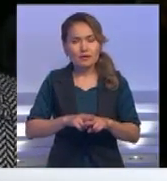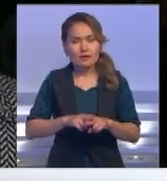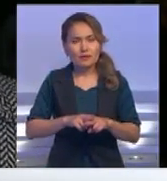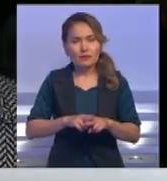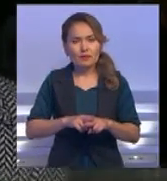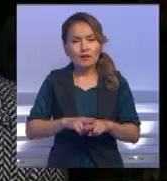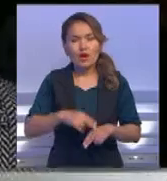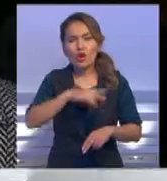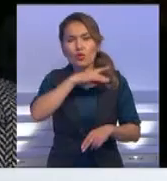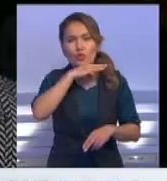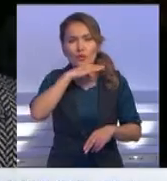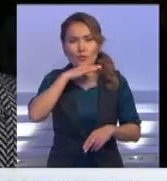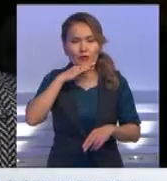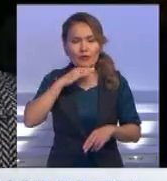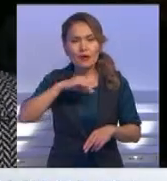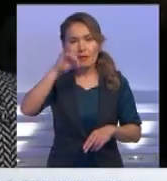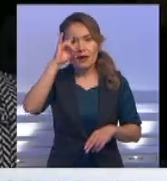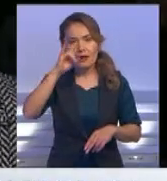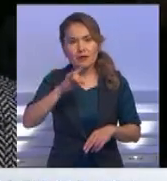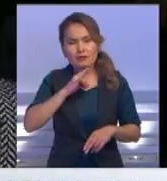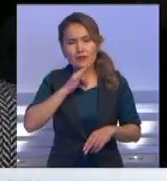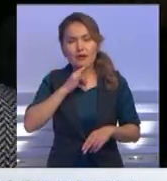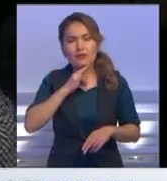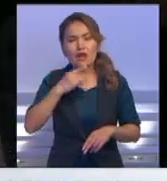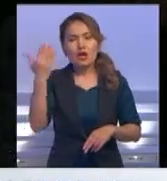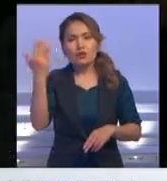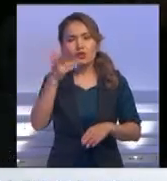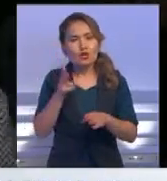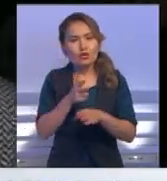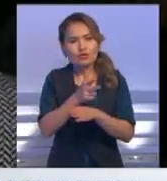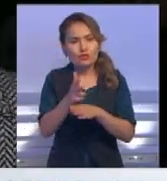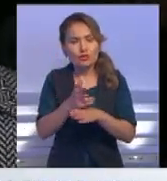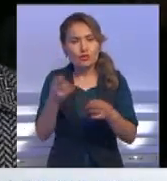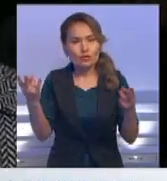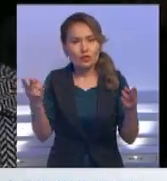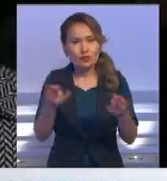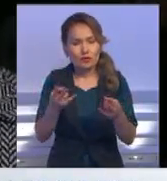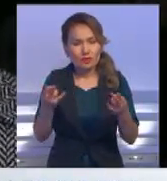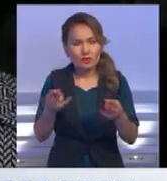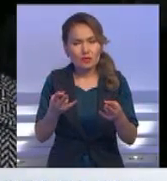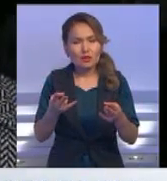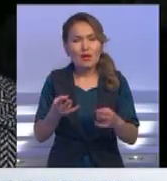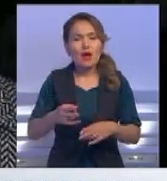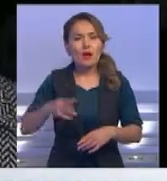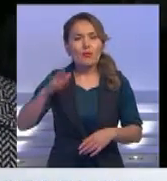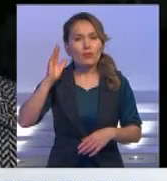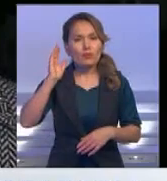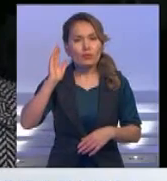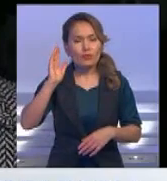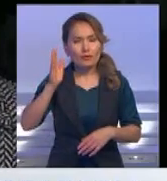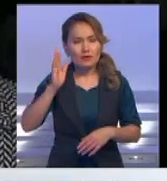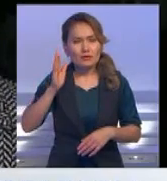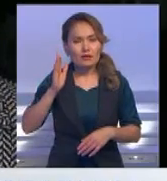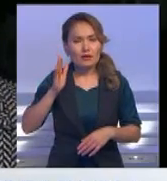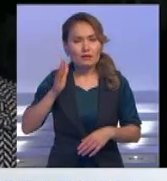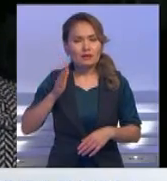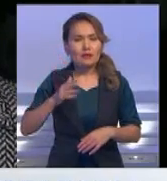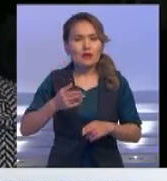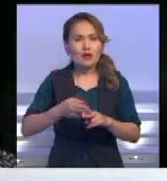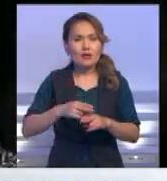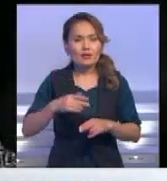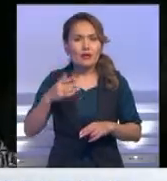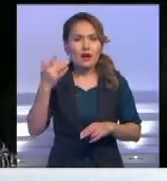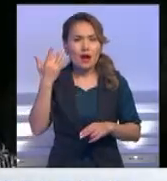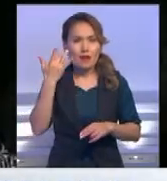осындай көптеп қазақстандық кино туындылар көрсетілсе, біз әрдайым қоныштымыз, соны көруге